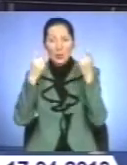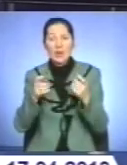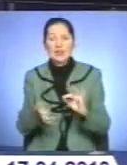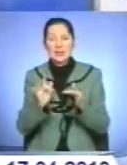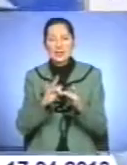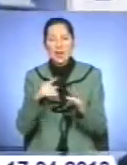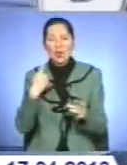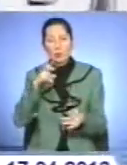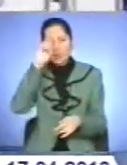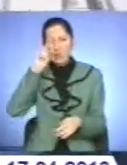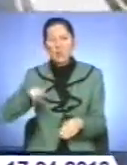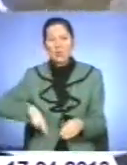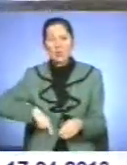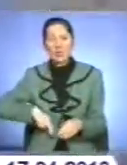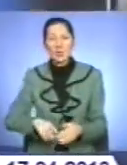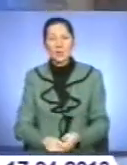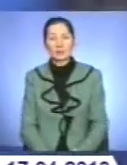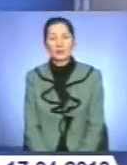облдержадміністрації.